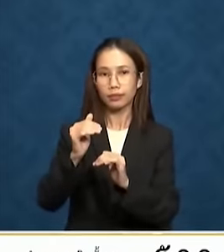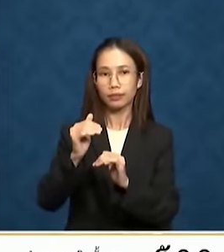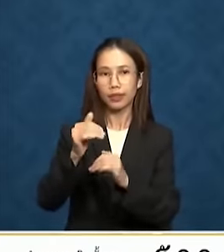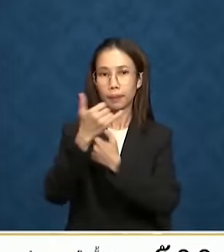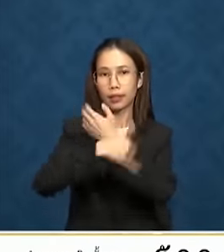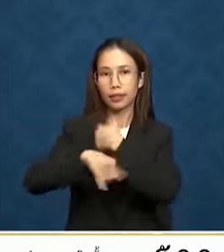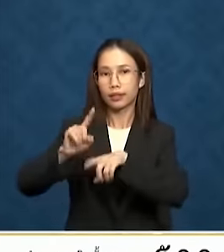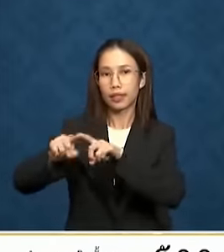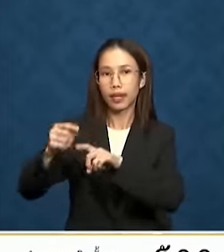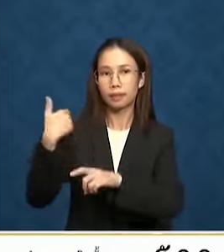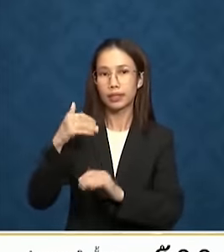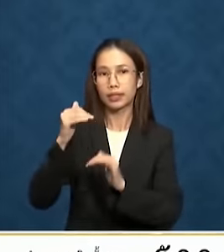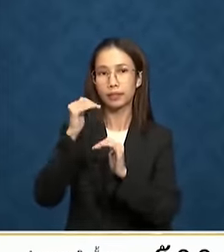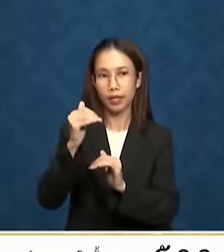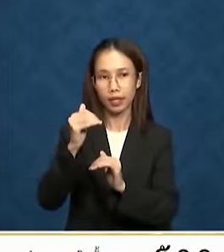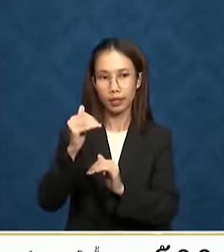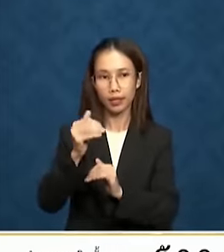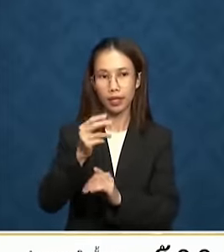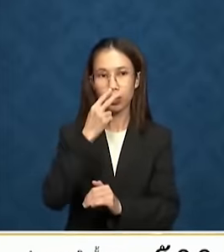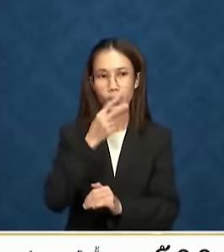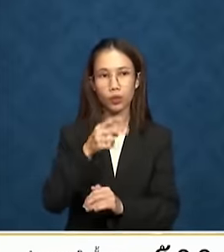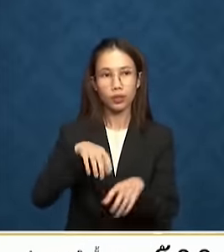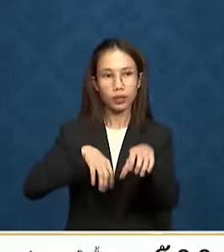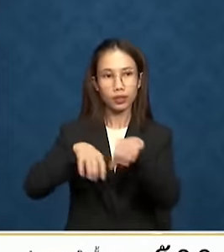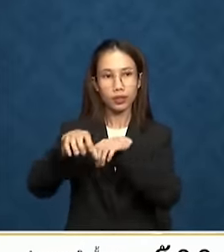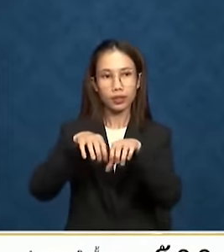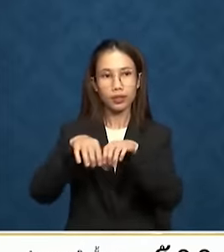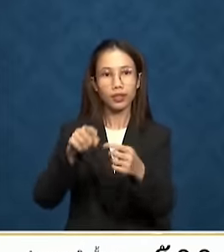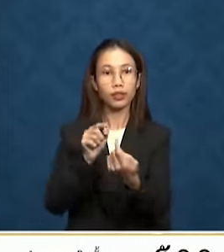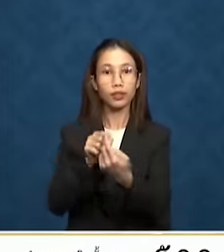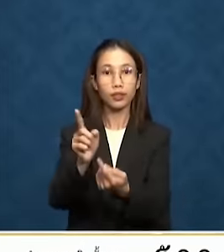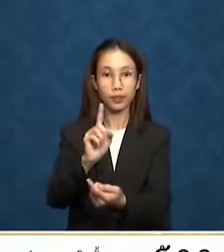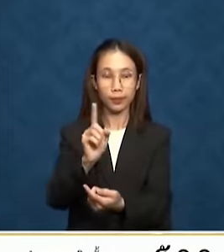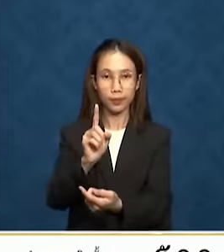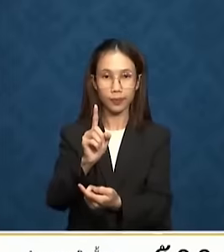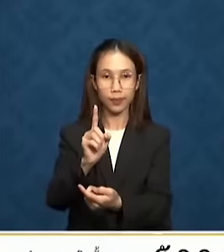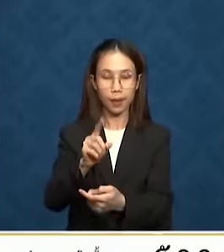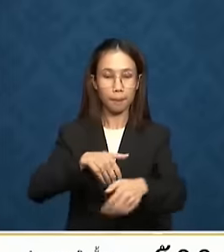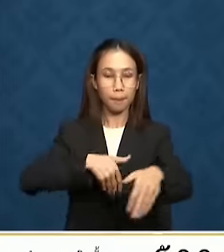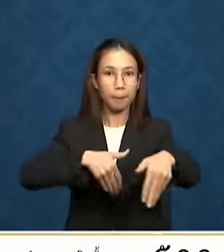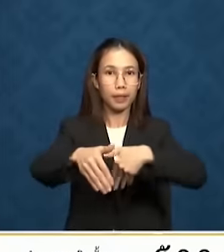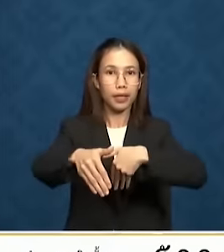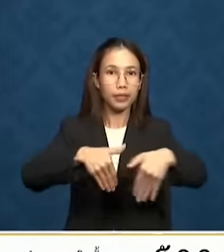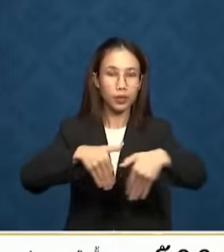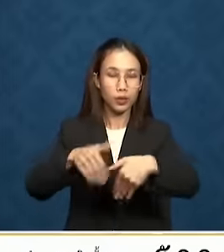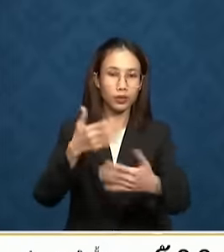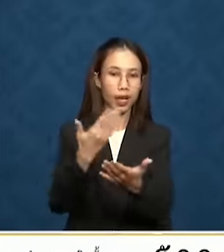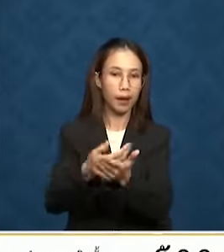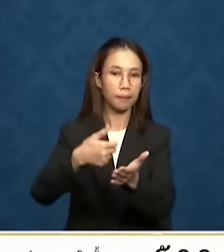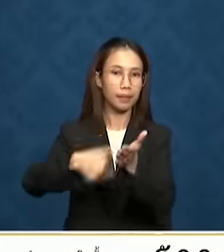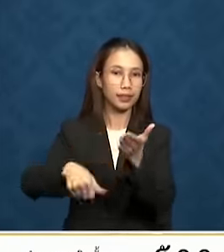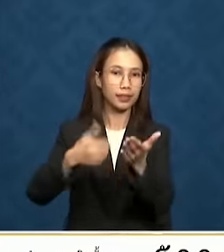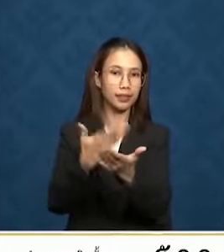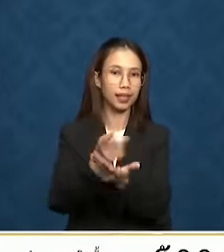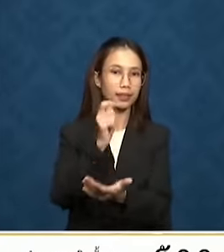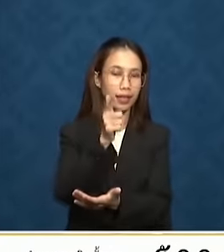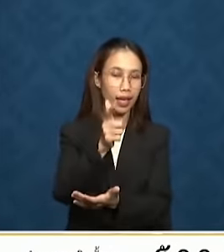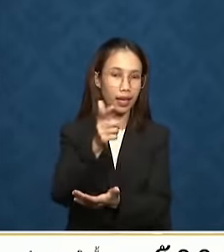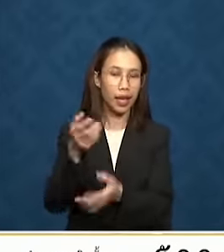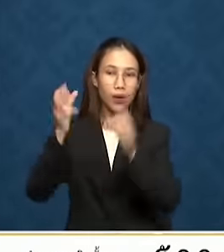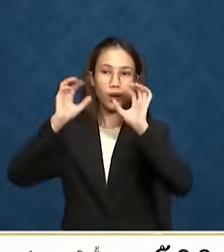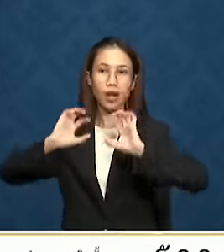prioritizationมันคือการจัดสัมพันธ์ระหว่างประชาชนที่จ่ายภาษีกับรัฐที่ใช้